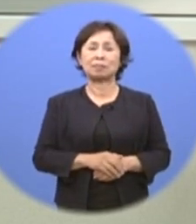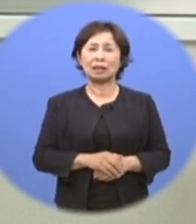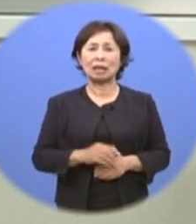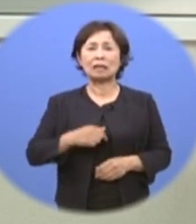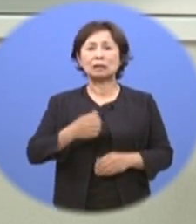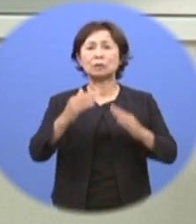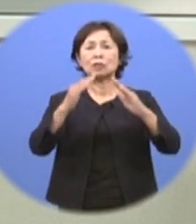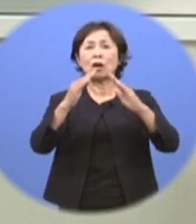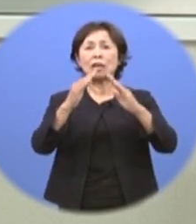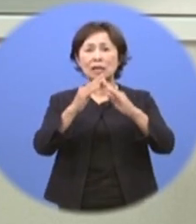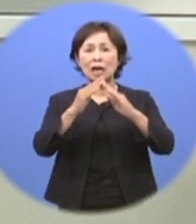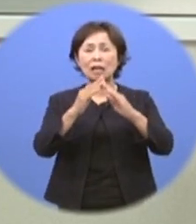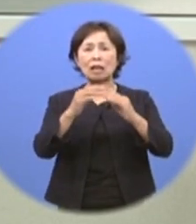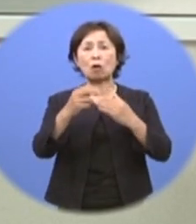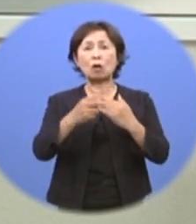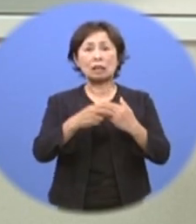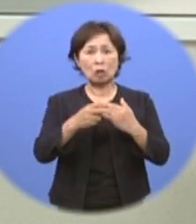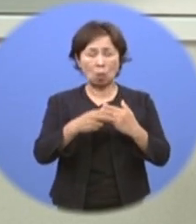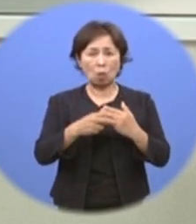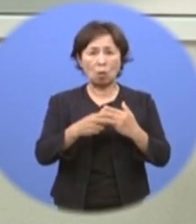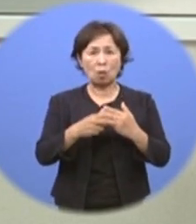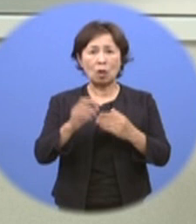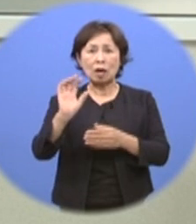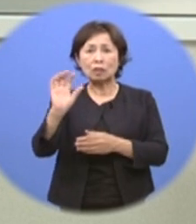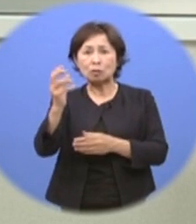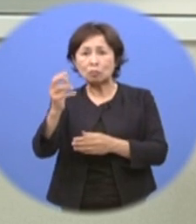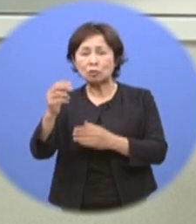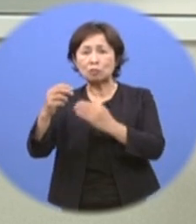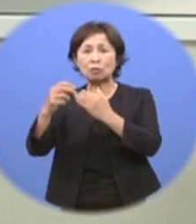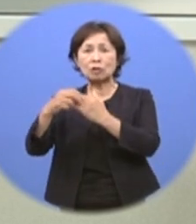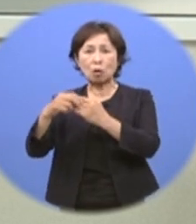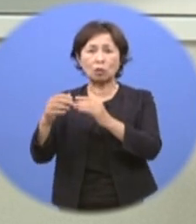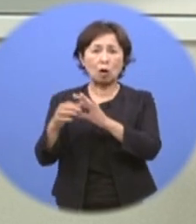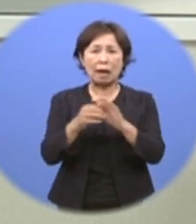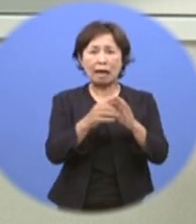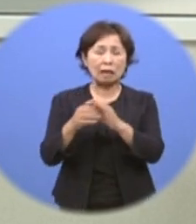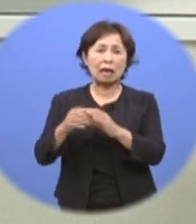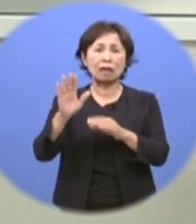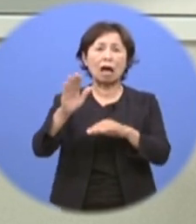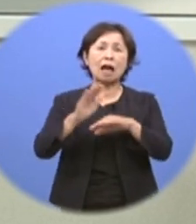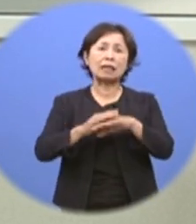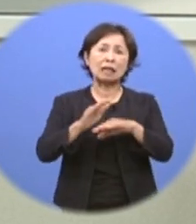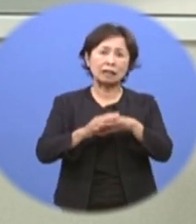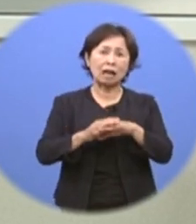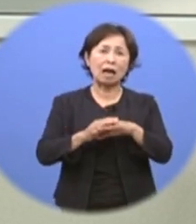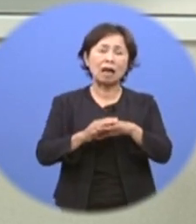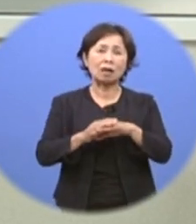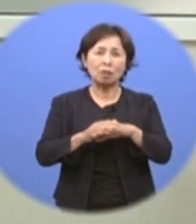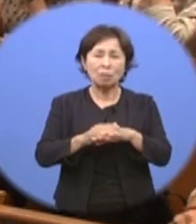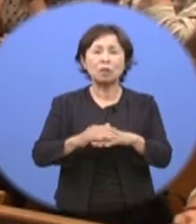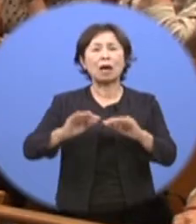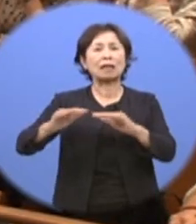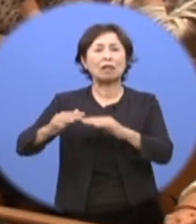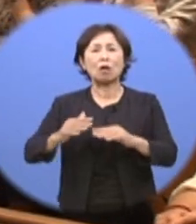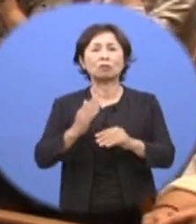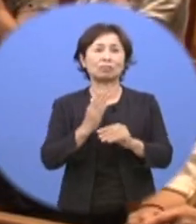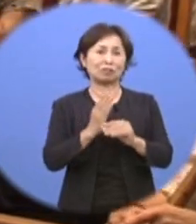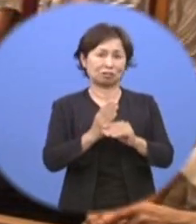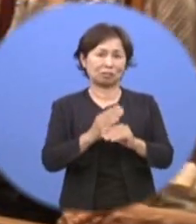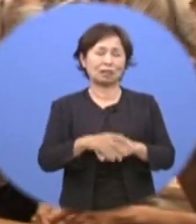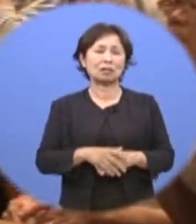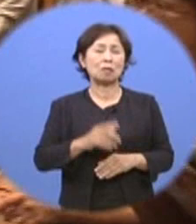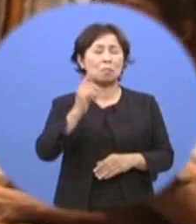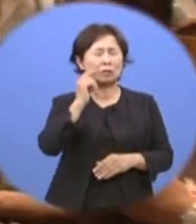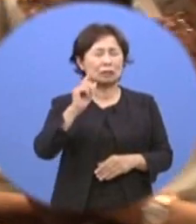宅医療と救急医療、この連携のあり方というのも今議論をしているところでございます。もしもの時